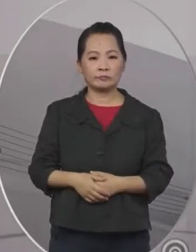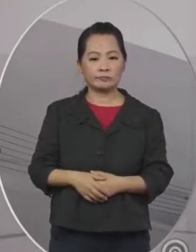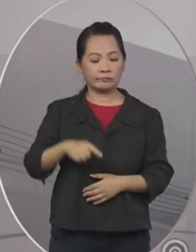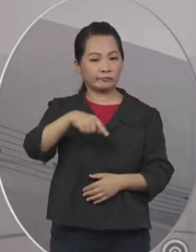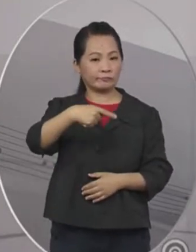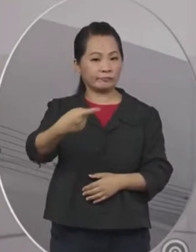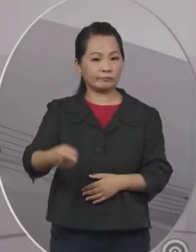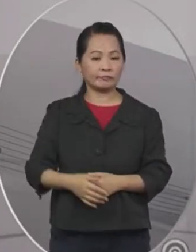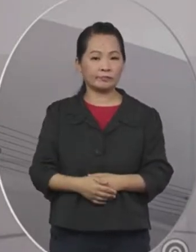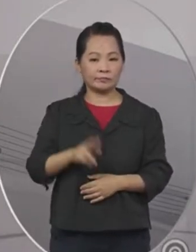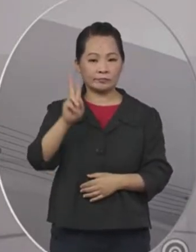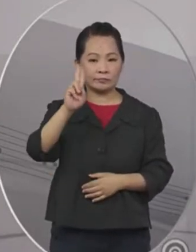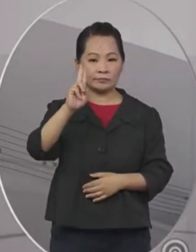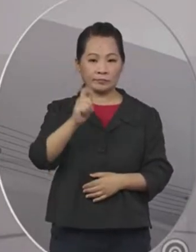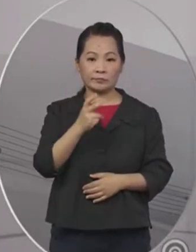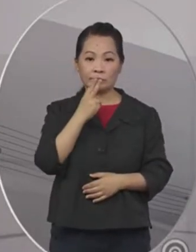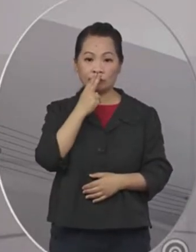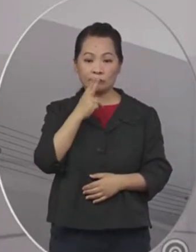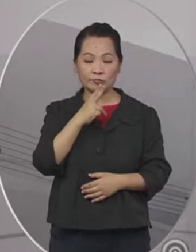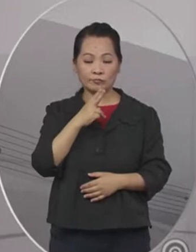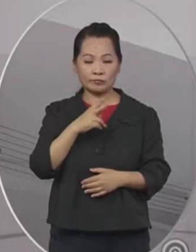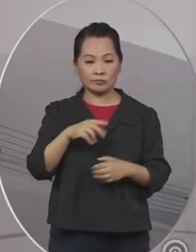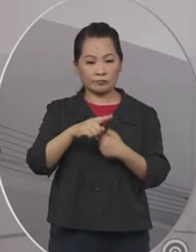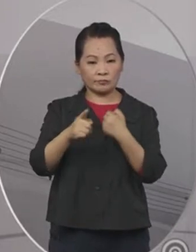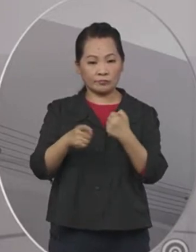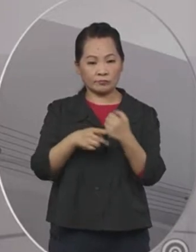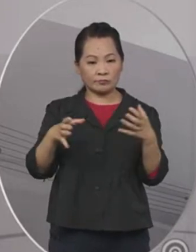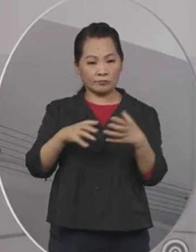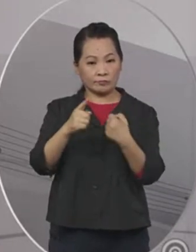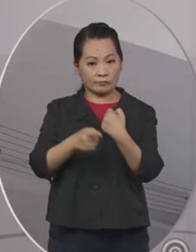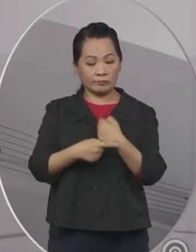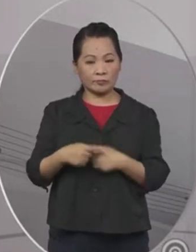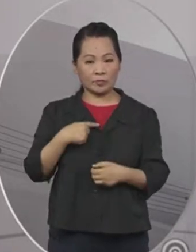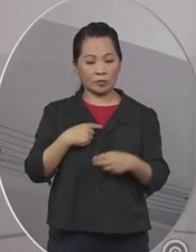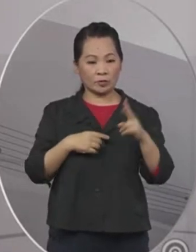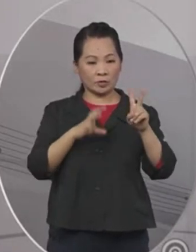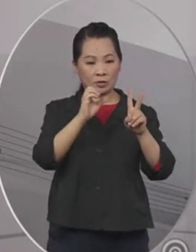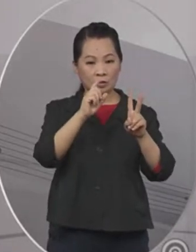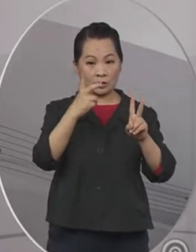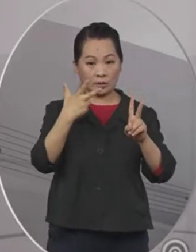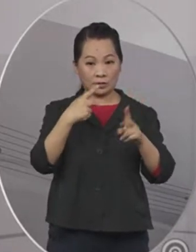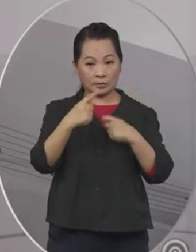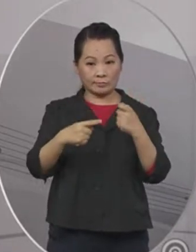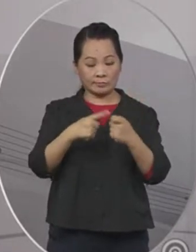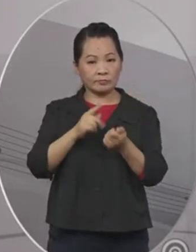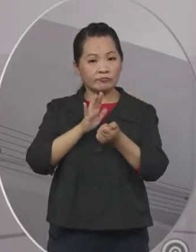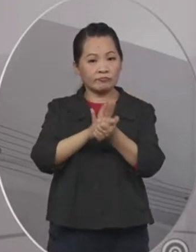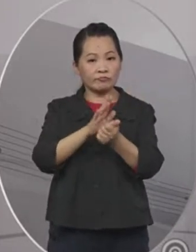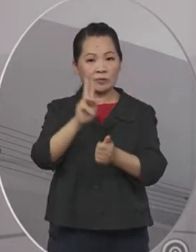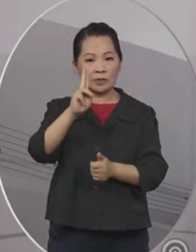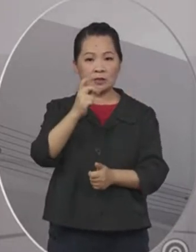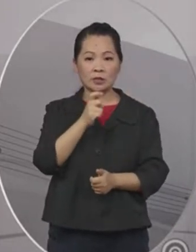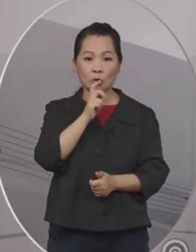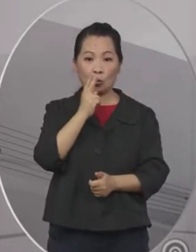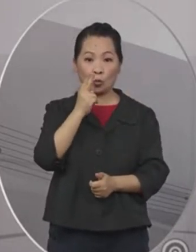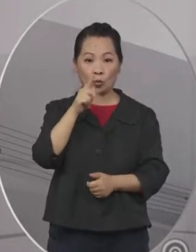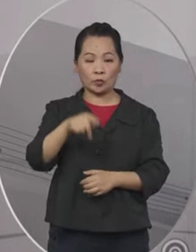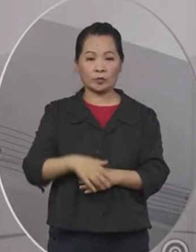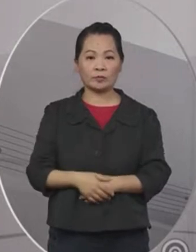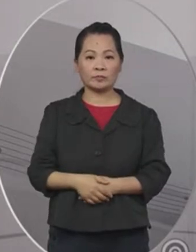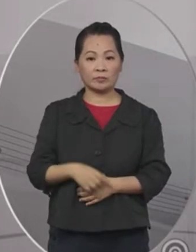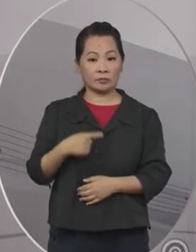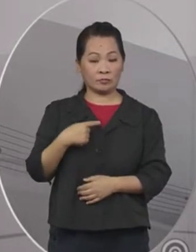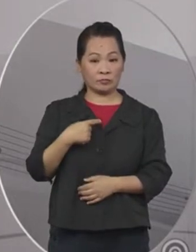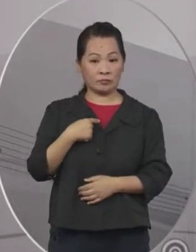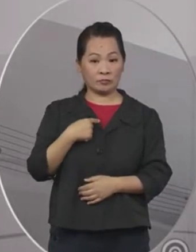下一个是电子烟合法化。岳阳，我从2017年便开始推动电子烟合法化。我除了